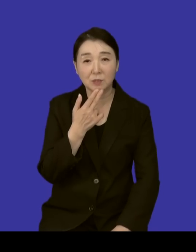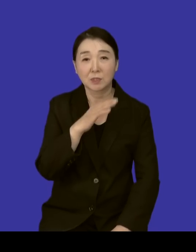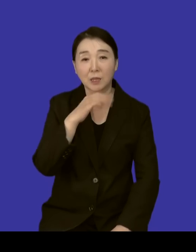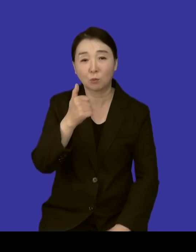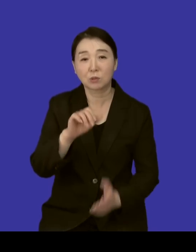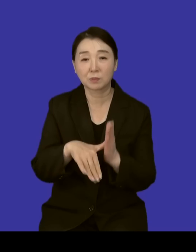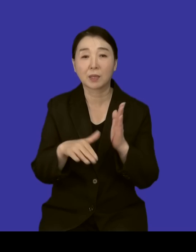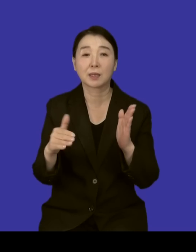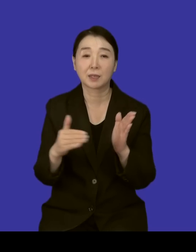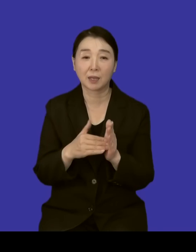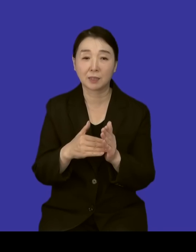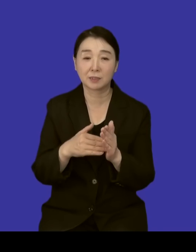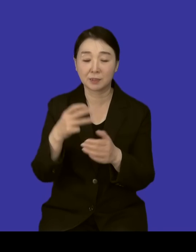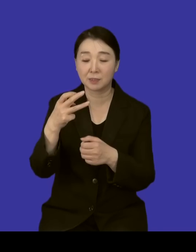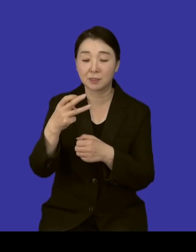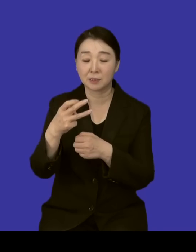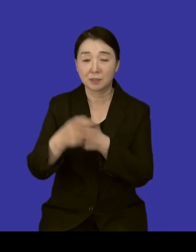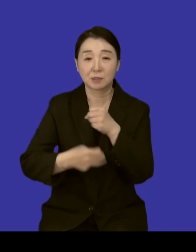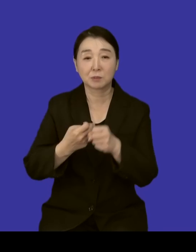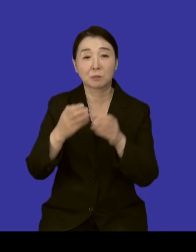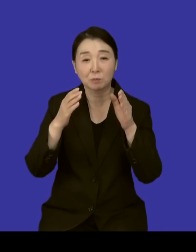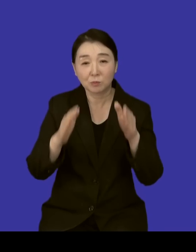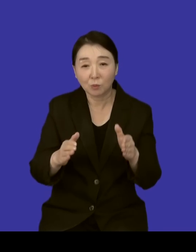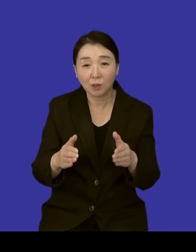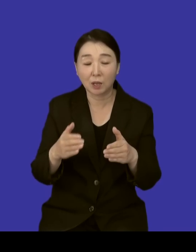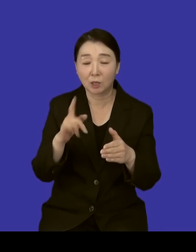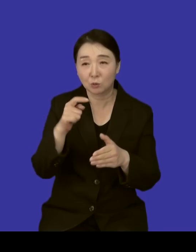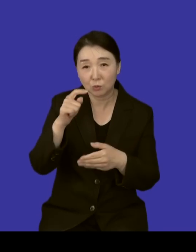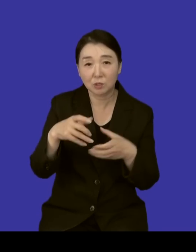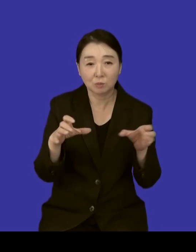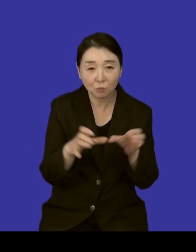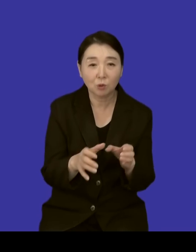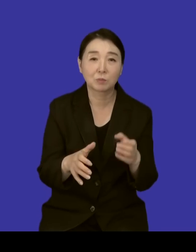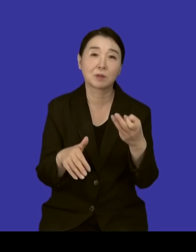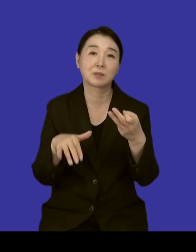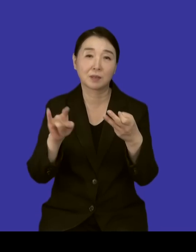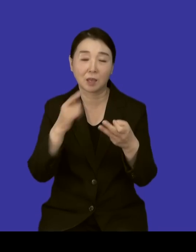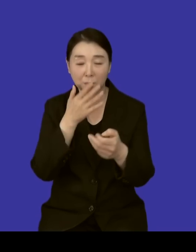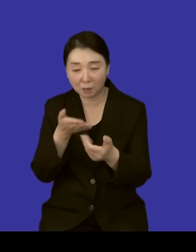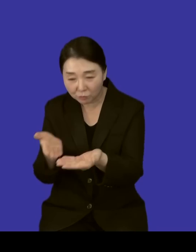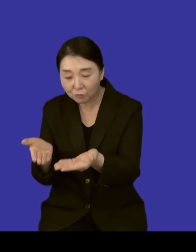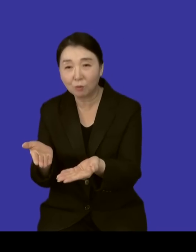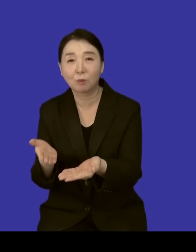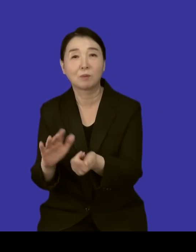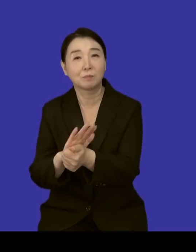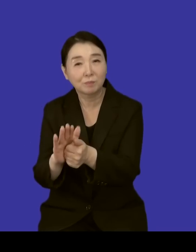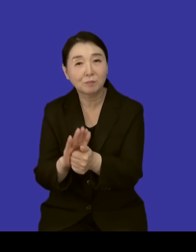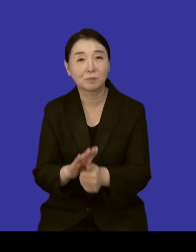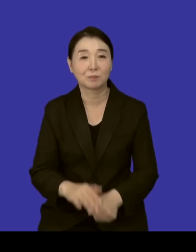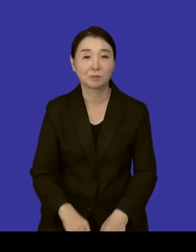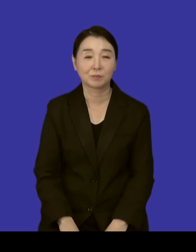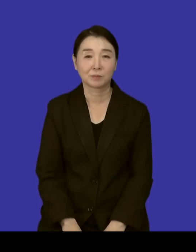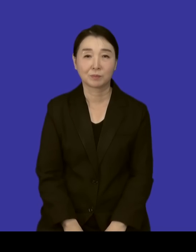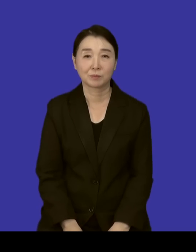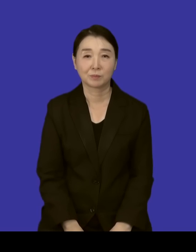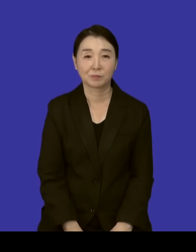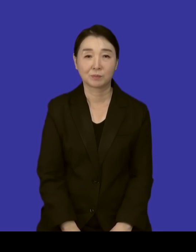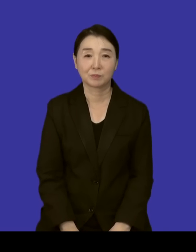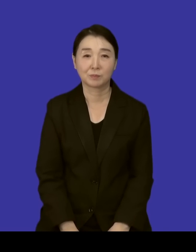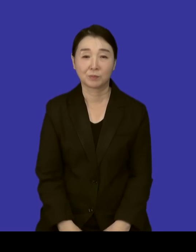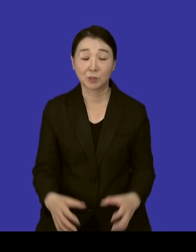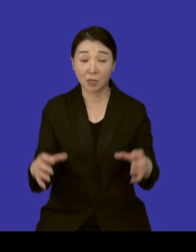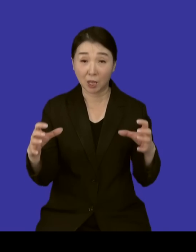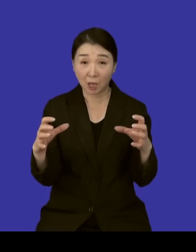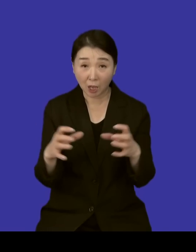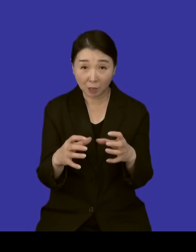13년간을 13개의 큐티 모임을 우리 집에서 했어요. 밥을 해먹어 가면서. 와. 근데 우리가 그 합동측이 돼서